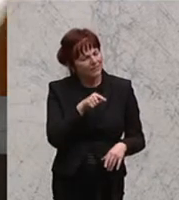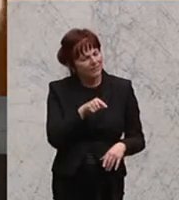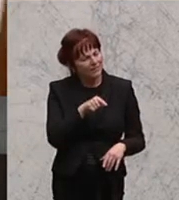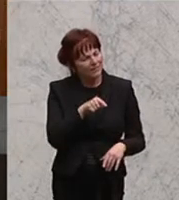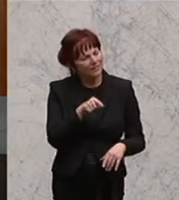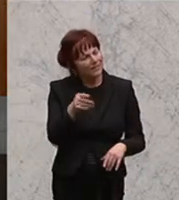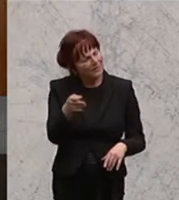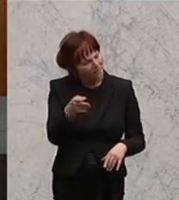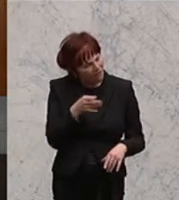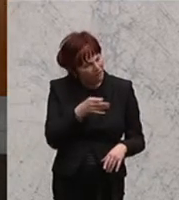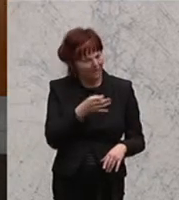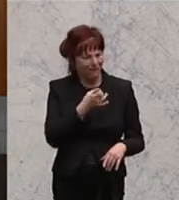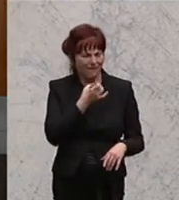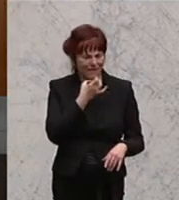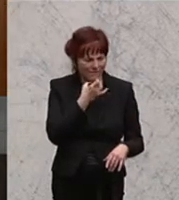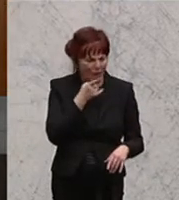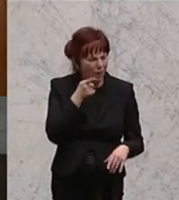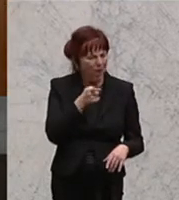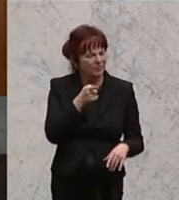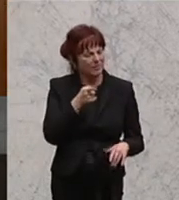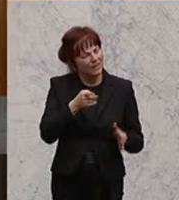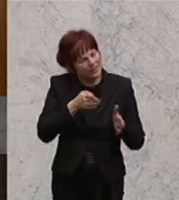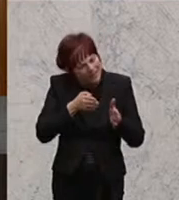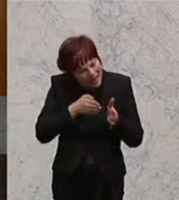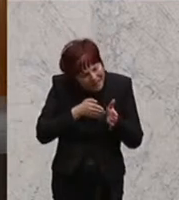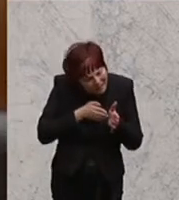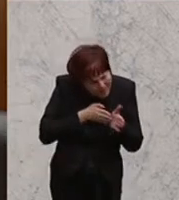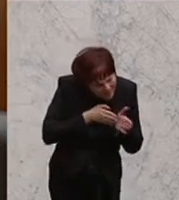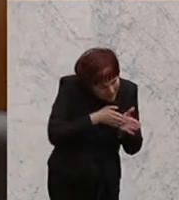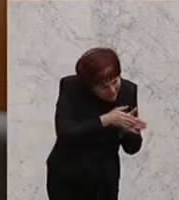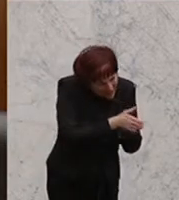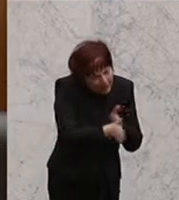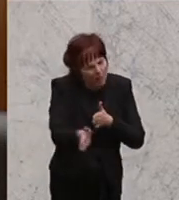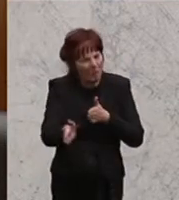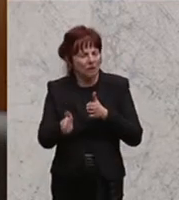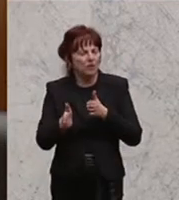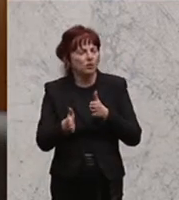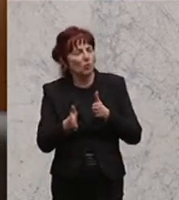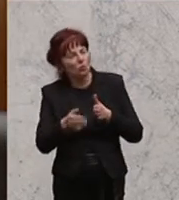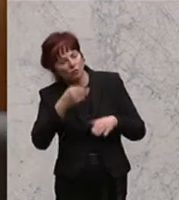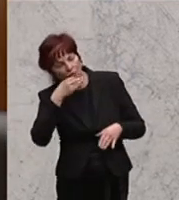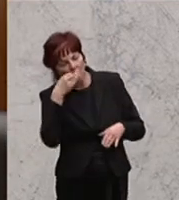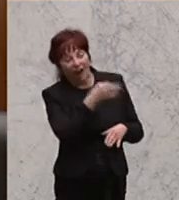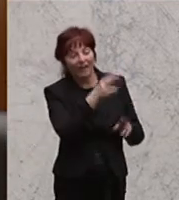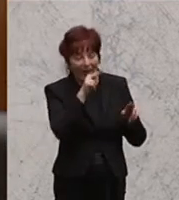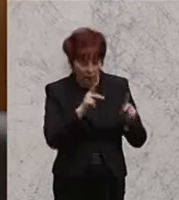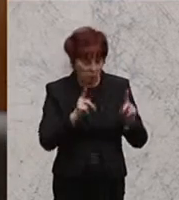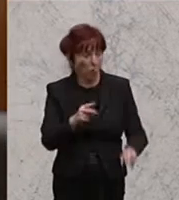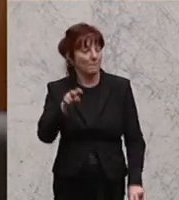sozusagen Präzisierung oder Auslegung des Interpellationsrechts berücksichtigt wird. Das Zweite ist,